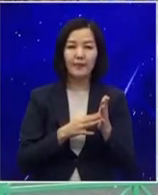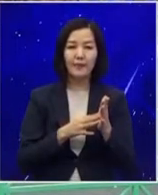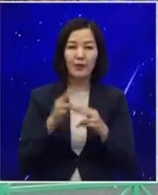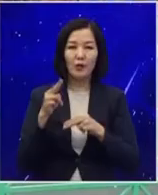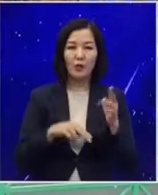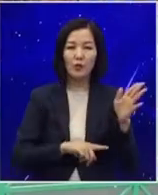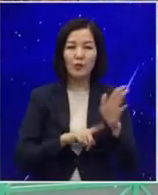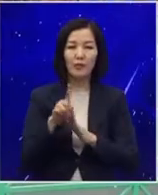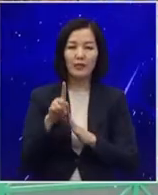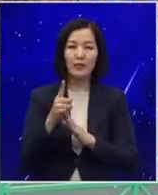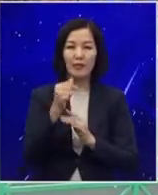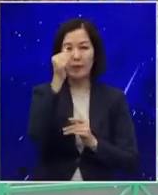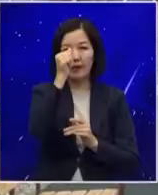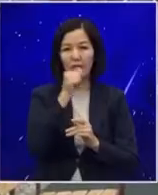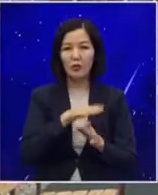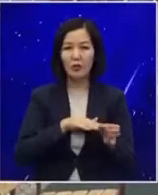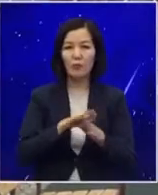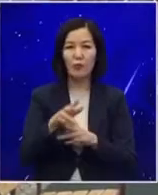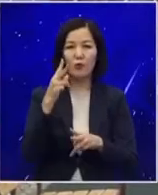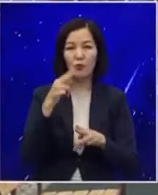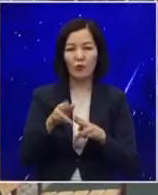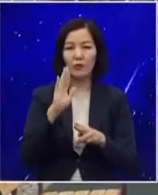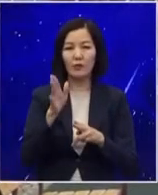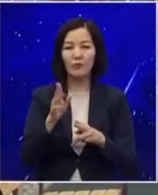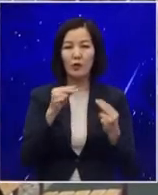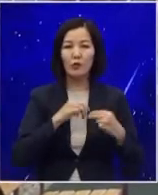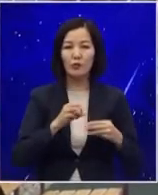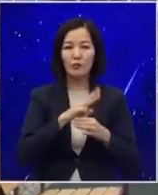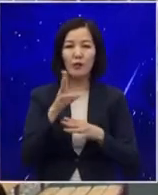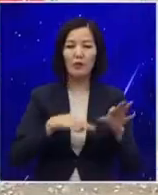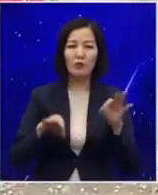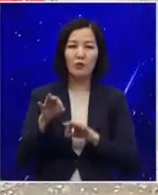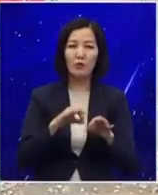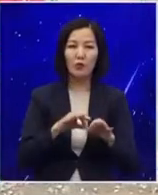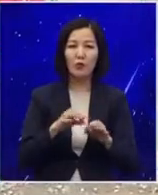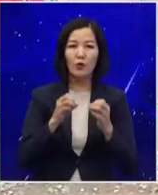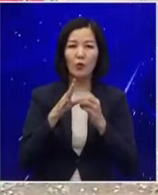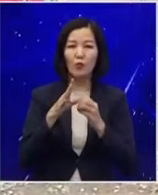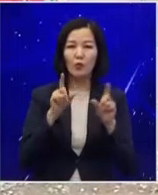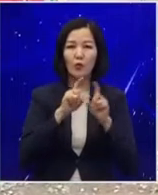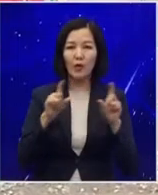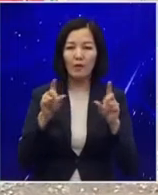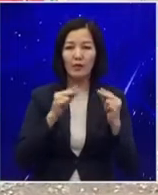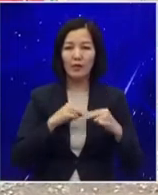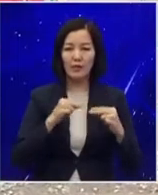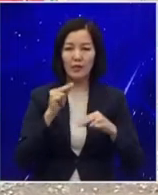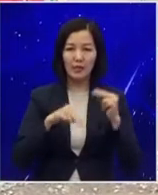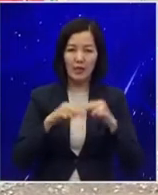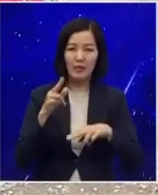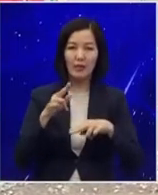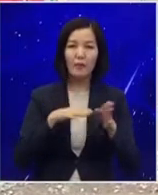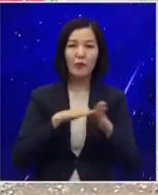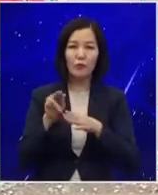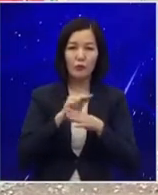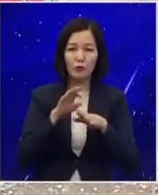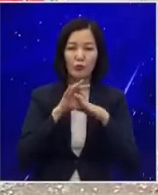бір айын ішінде бәрін өткіземіз. Жұмыспен қамту жол картасына 14 объект жасалватыр қалада. Вот